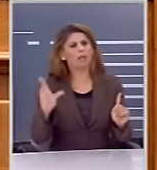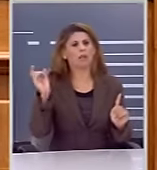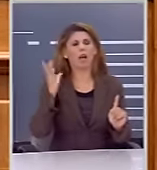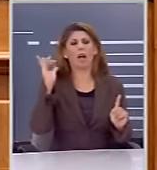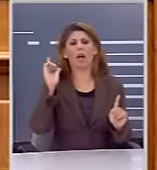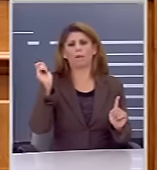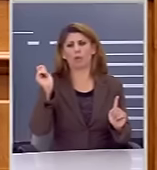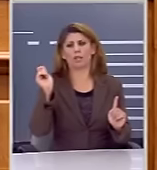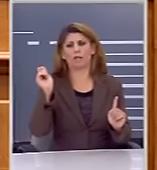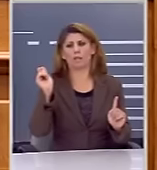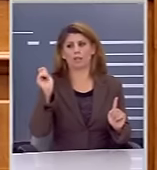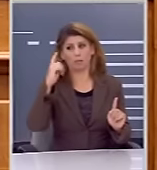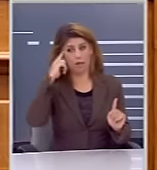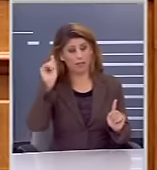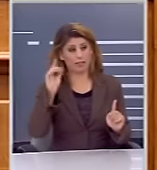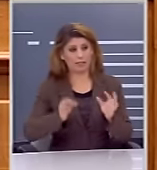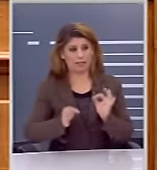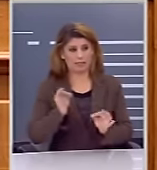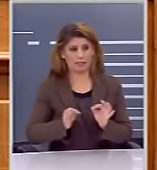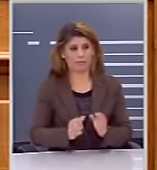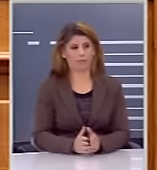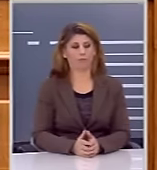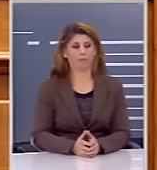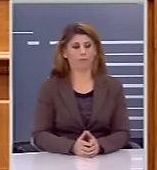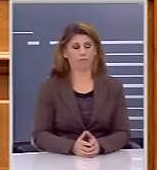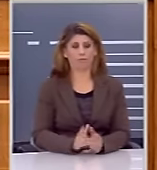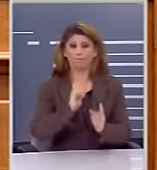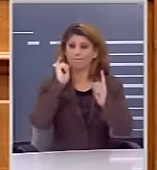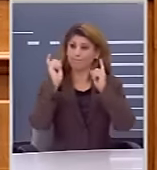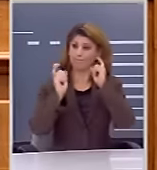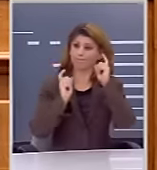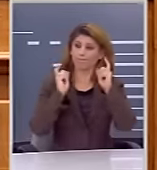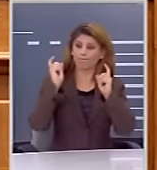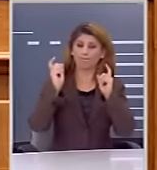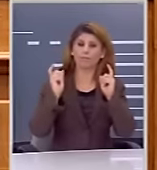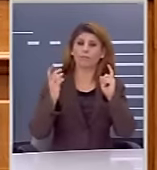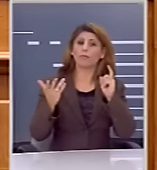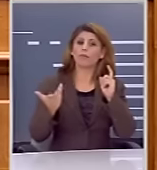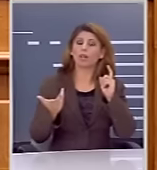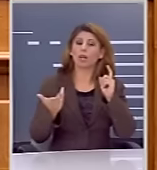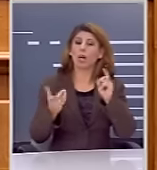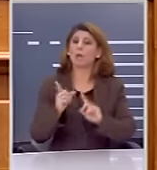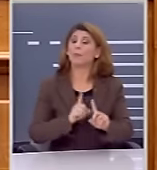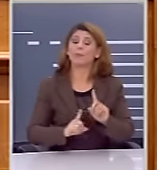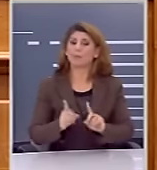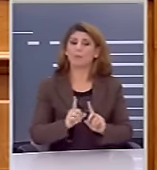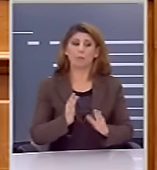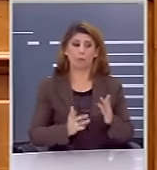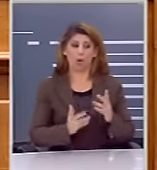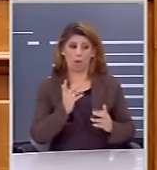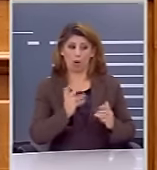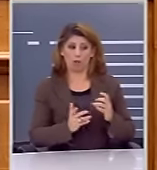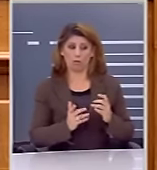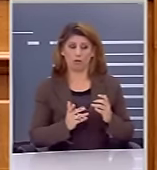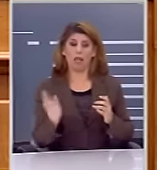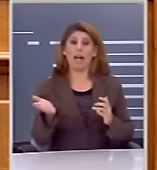αντιπολίτευση αγνοεί τη συζήτηση αυτή, να σκεφτεί ποιος θα ήταν ο προϋπολογισμός εάν